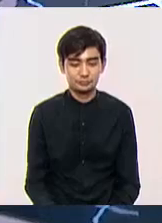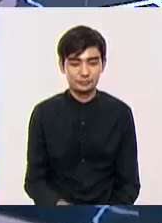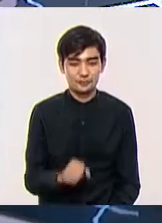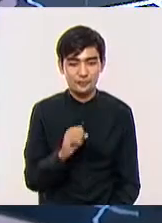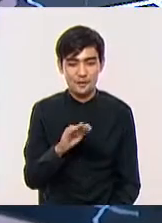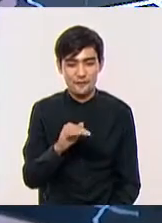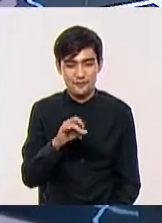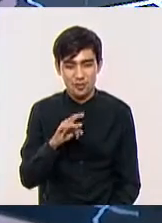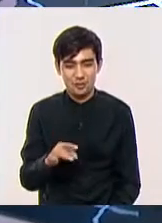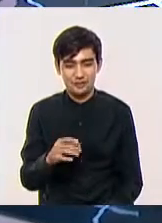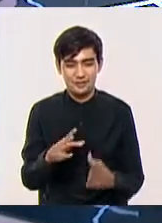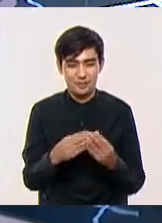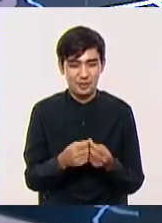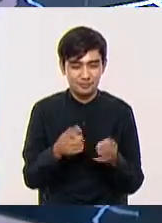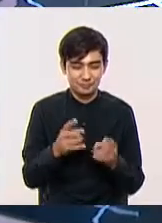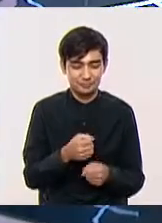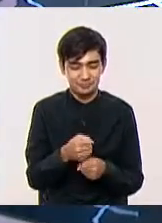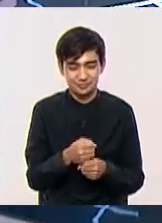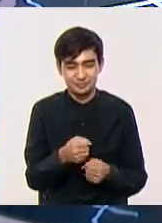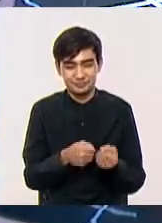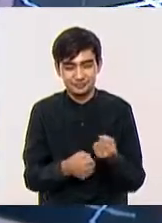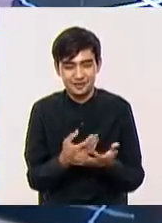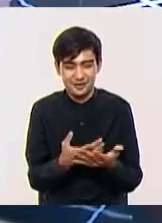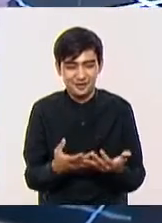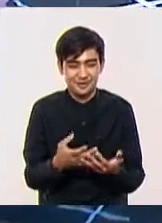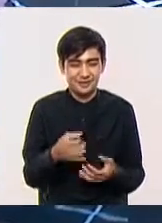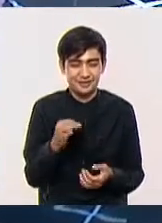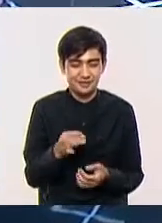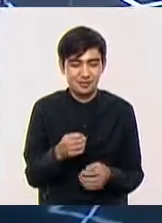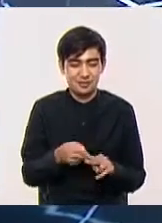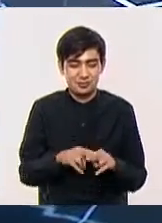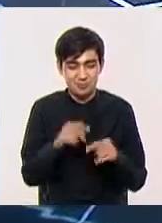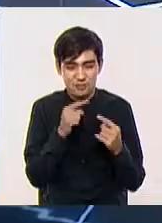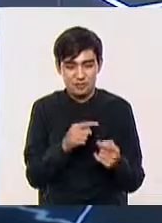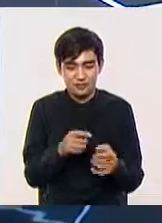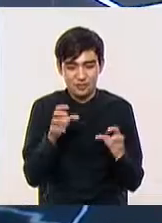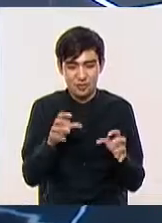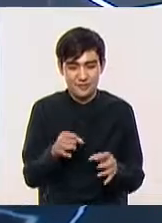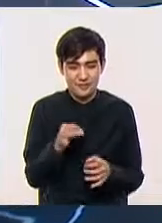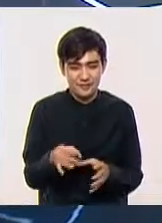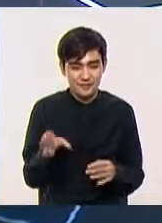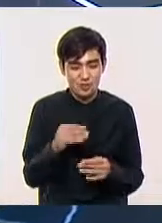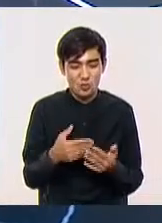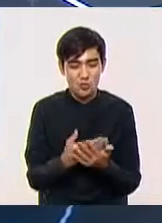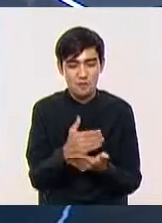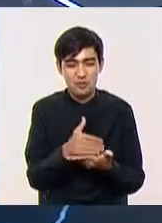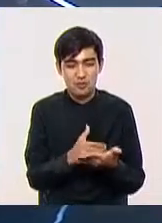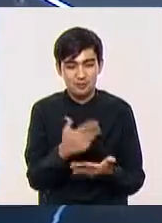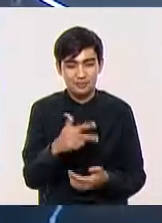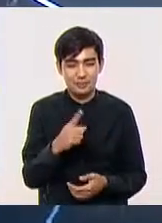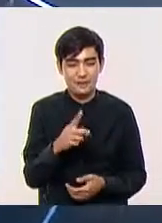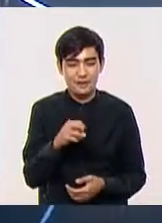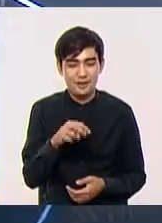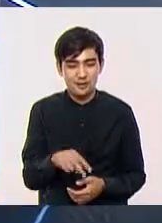Аферы, семейные трагедии, бытовое насилие, традиции, которые противоречат закону. Все это нашло отражение в новом проекте